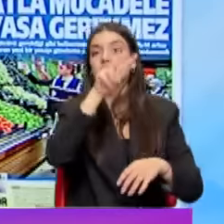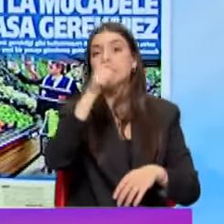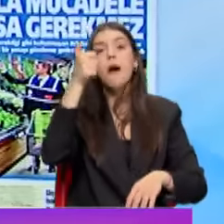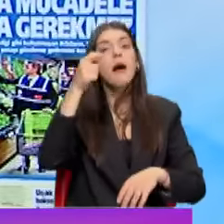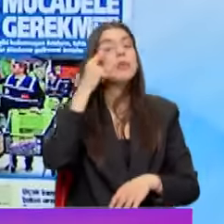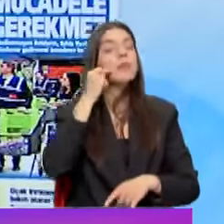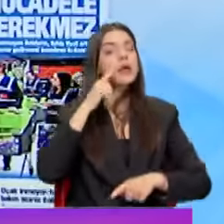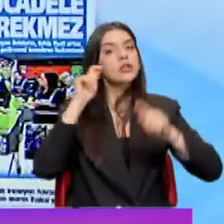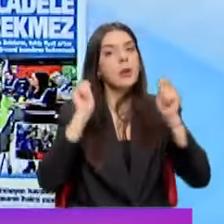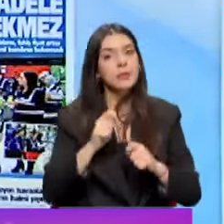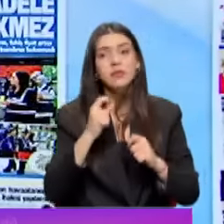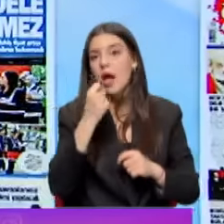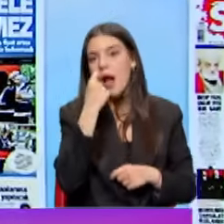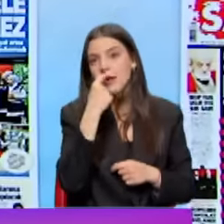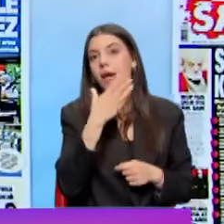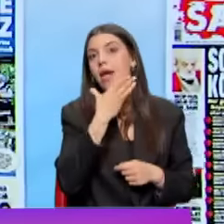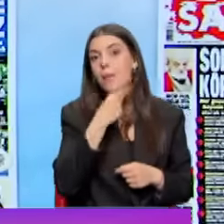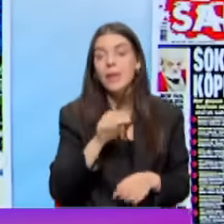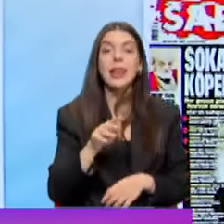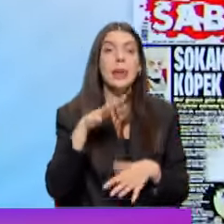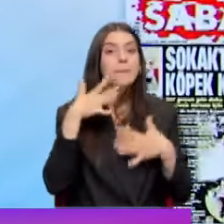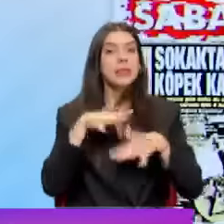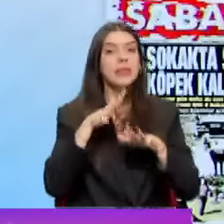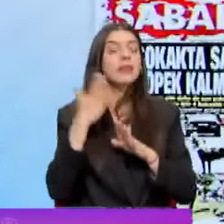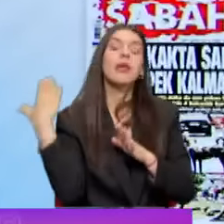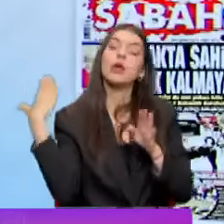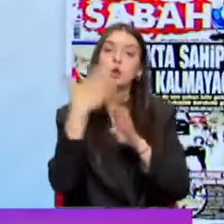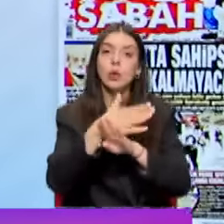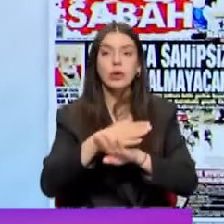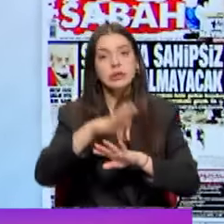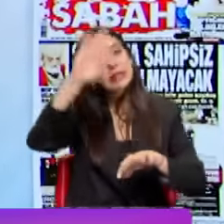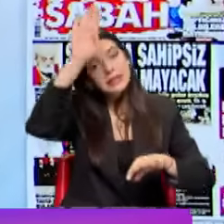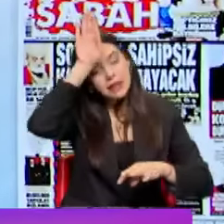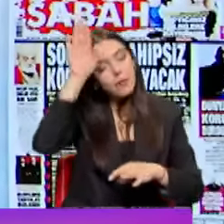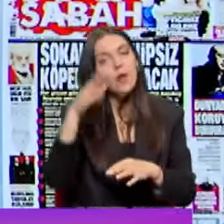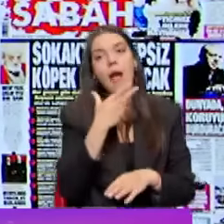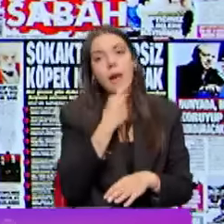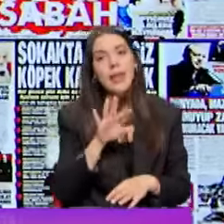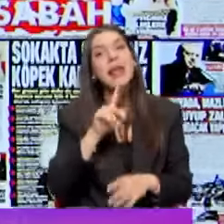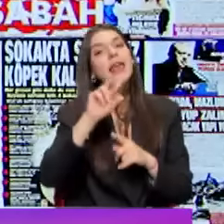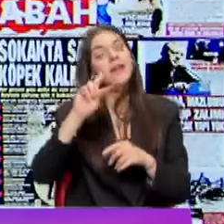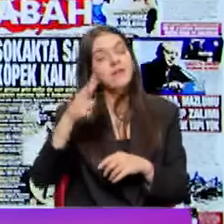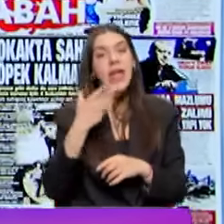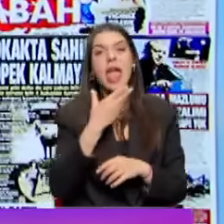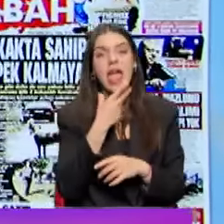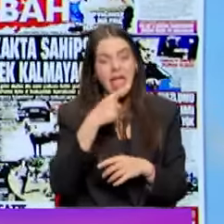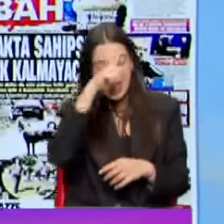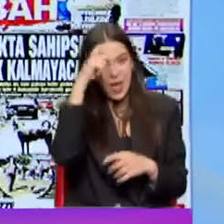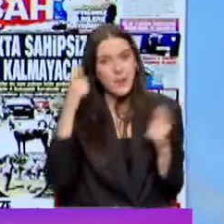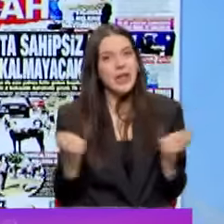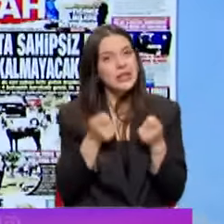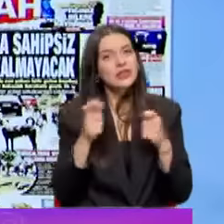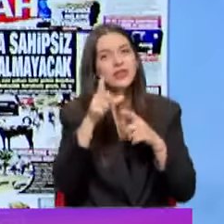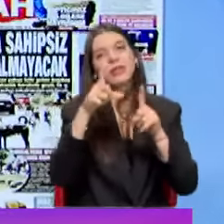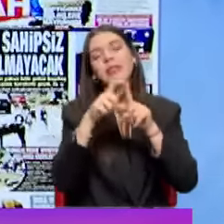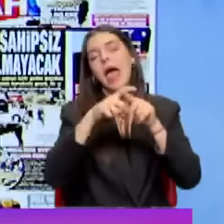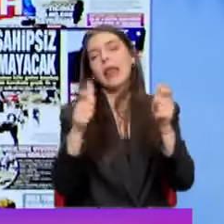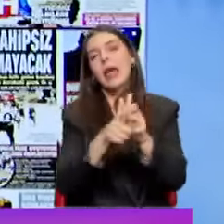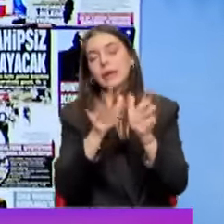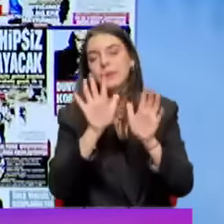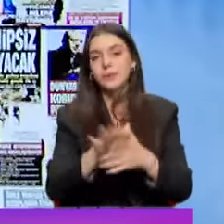yapılacak Ankara emekliler mitingine gidiyoruz İstanbul emekli ve emekçiler Derneği Başkanı diyor Gönül Boran